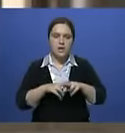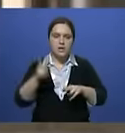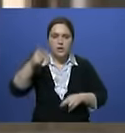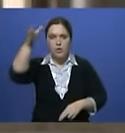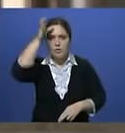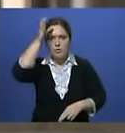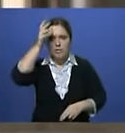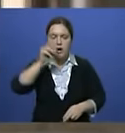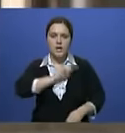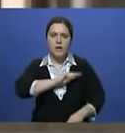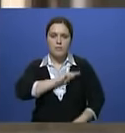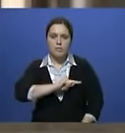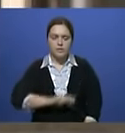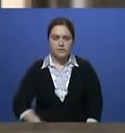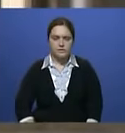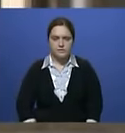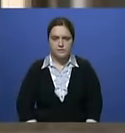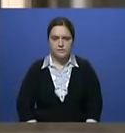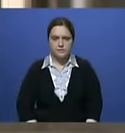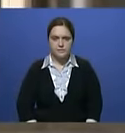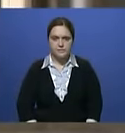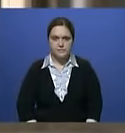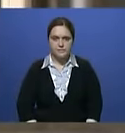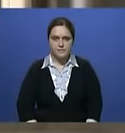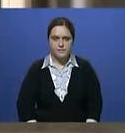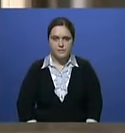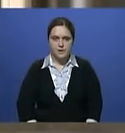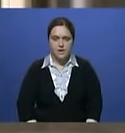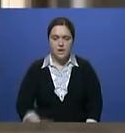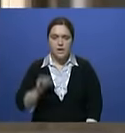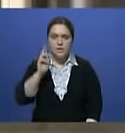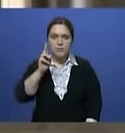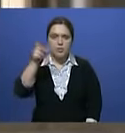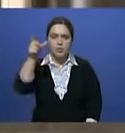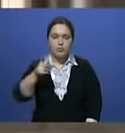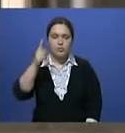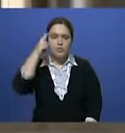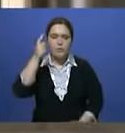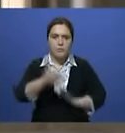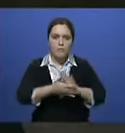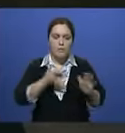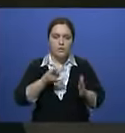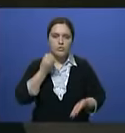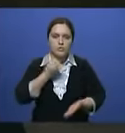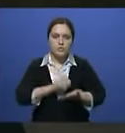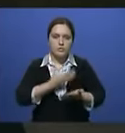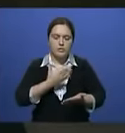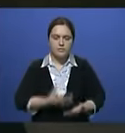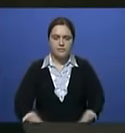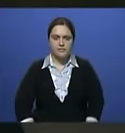образования уже в работе кем бы не был гражданин он должен понимать эти ценности